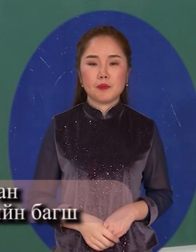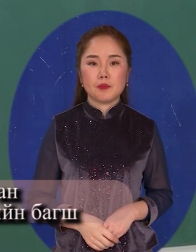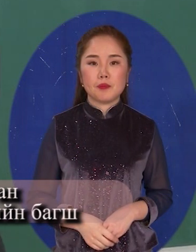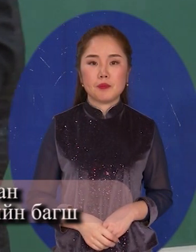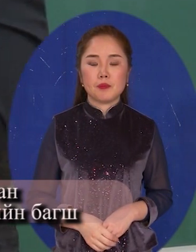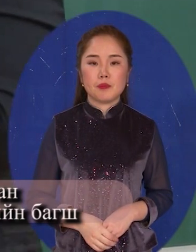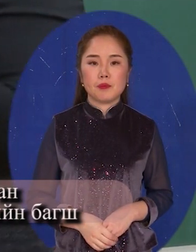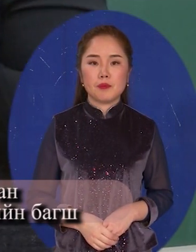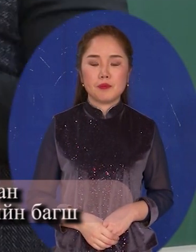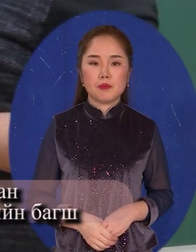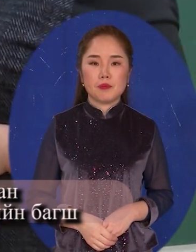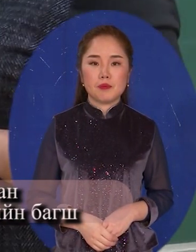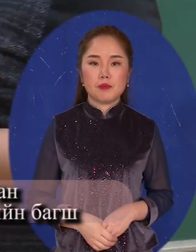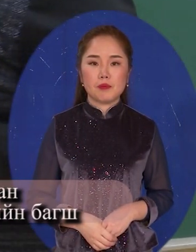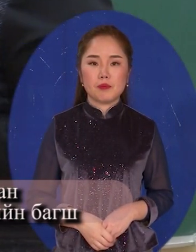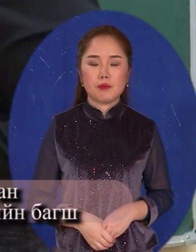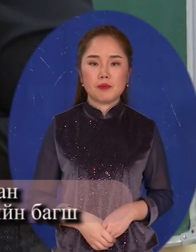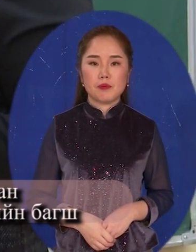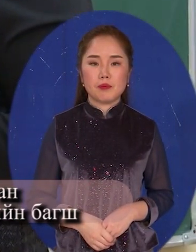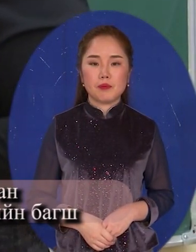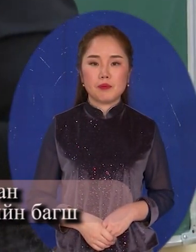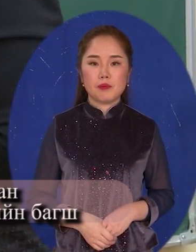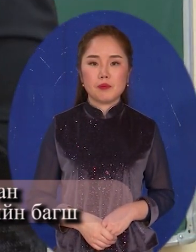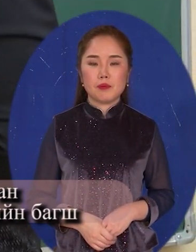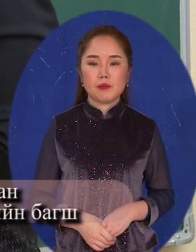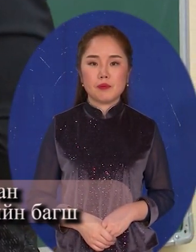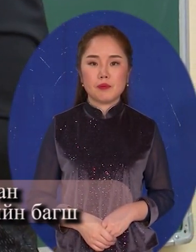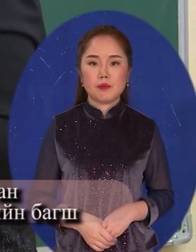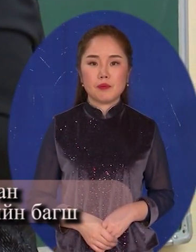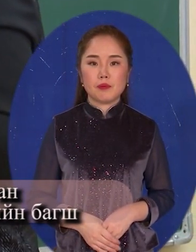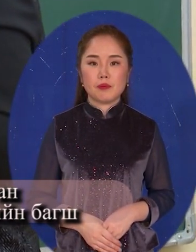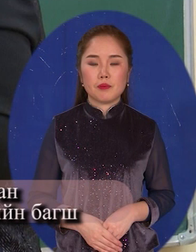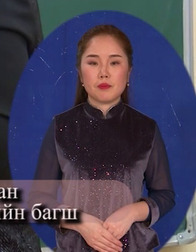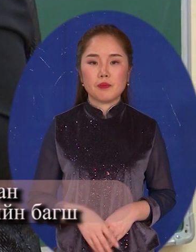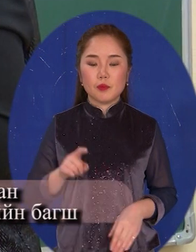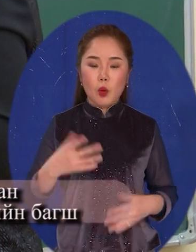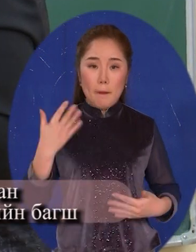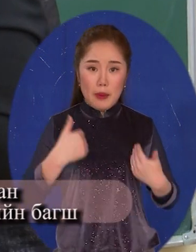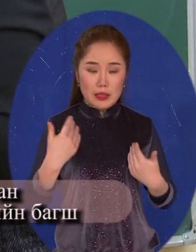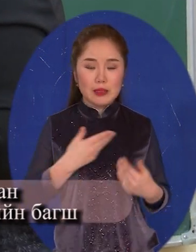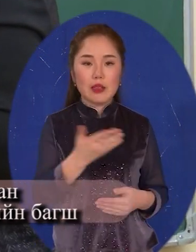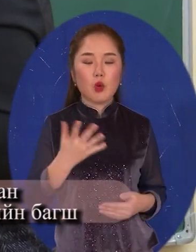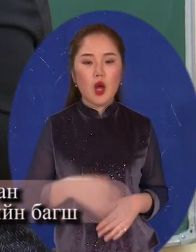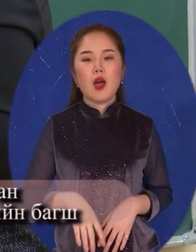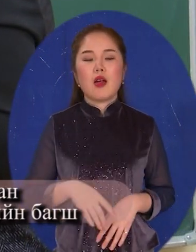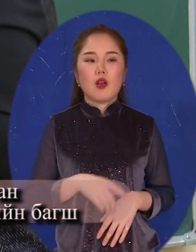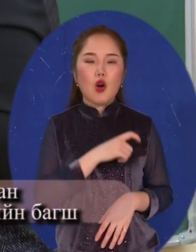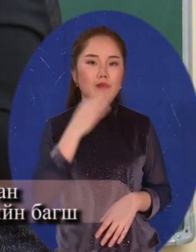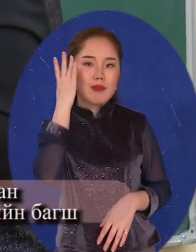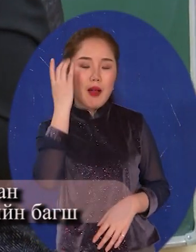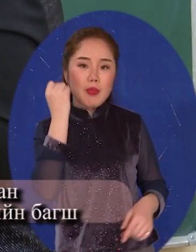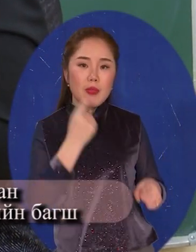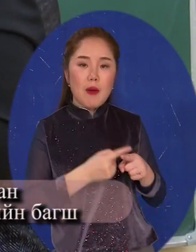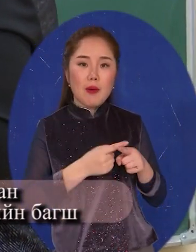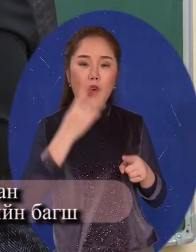жатқа қалай қосамыз? Біз 10 санның құрамын білеміз. 10, 7 және нешеден құралушы